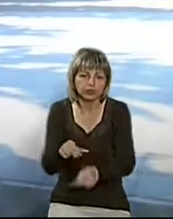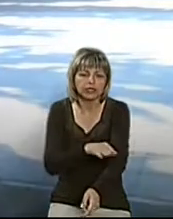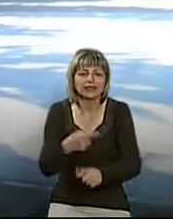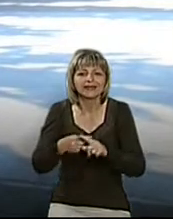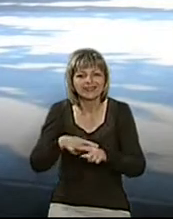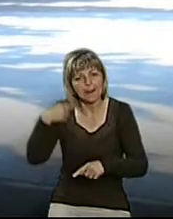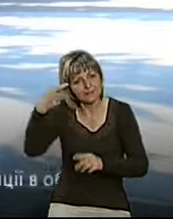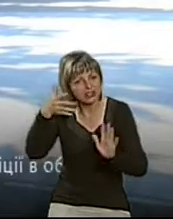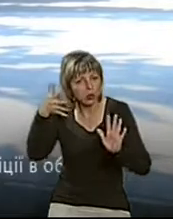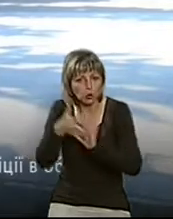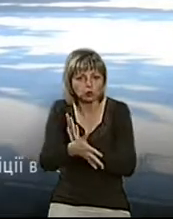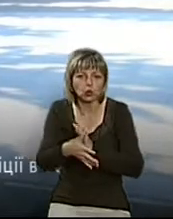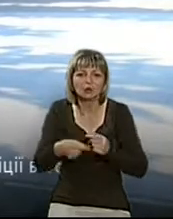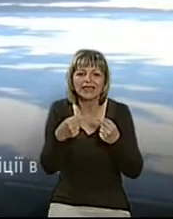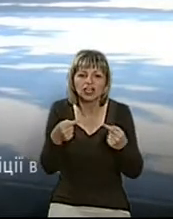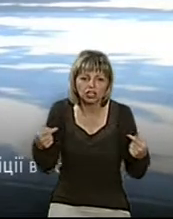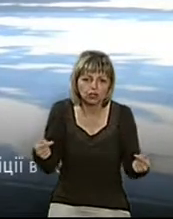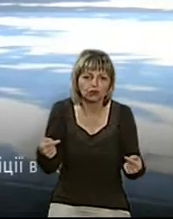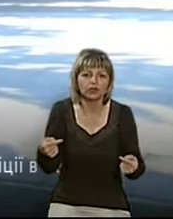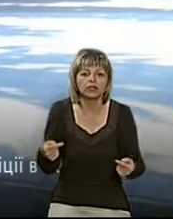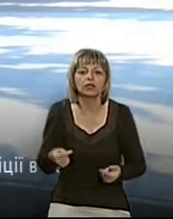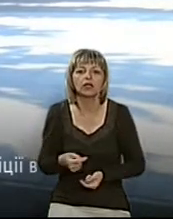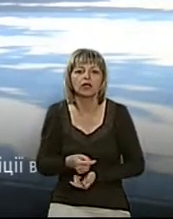психотропні речовини, нові психоактивні речовини,